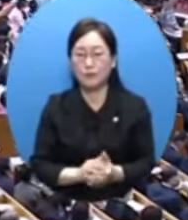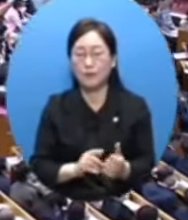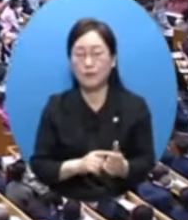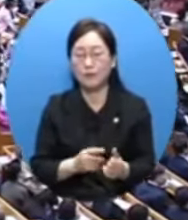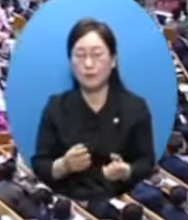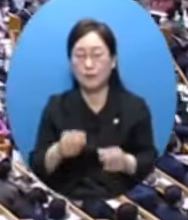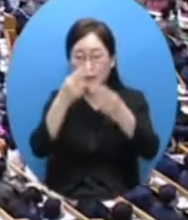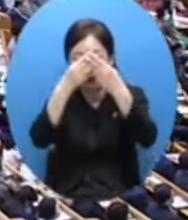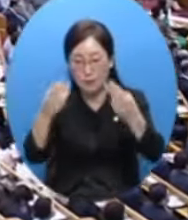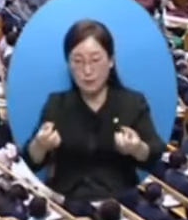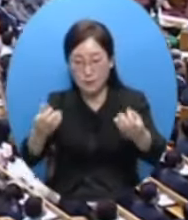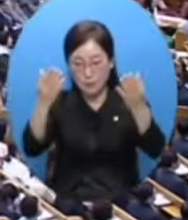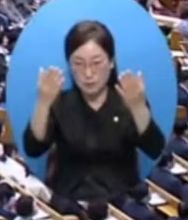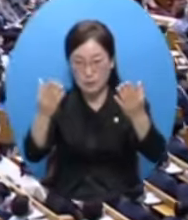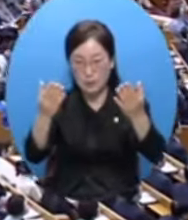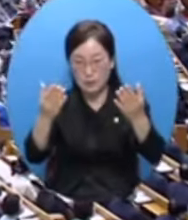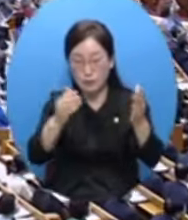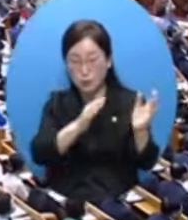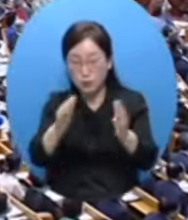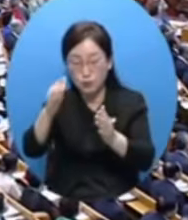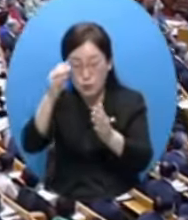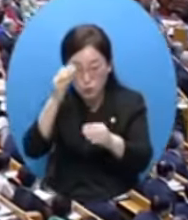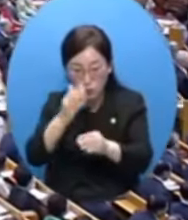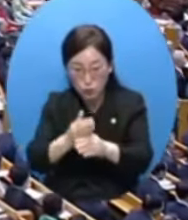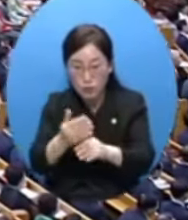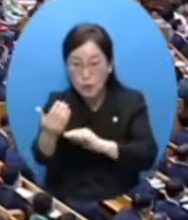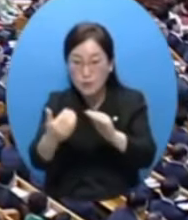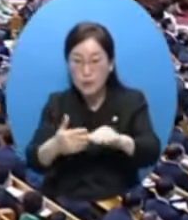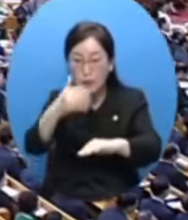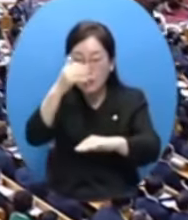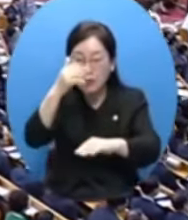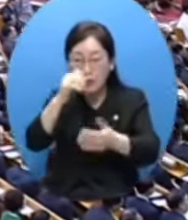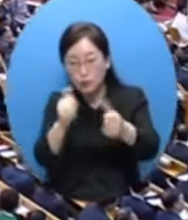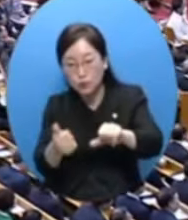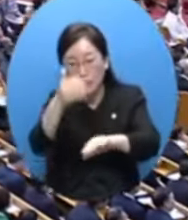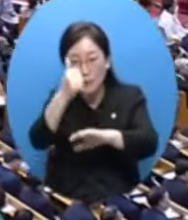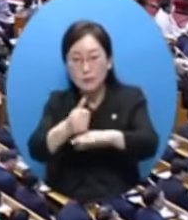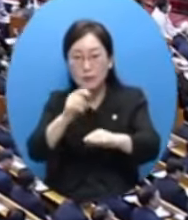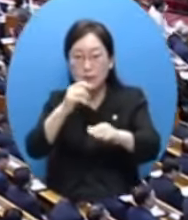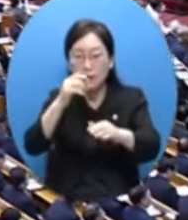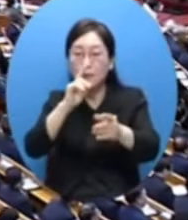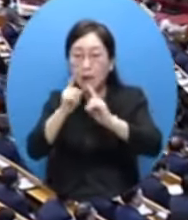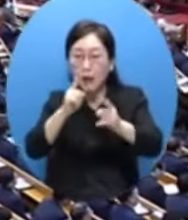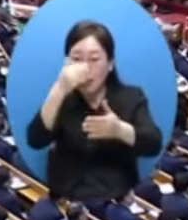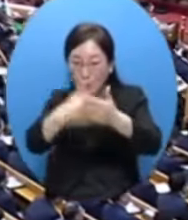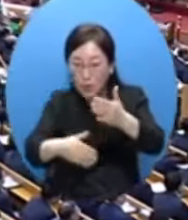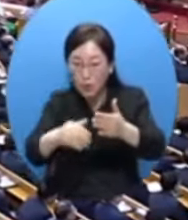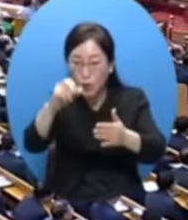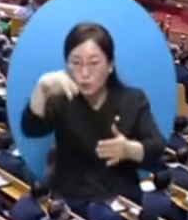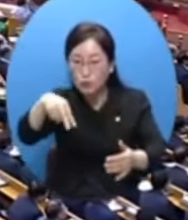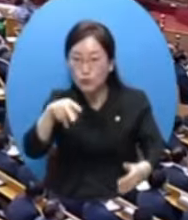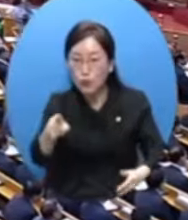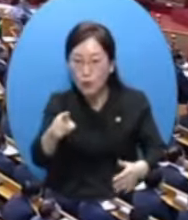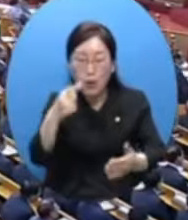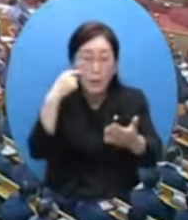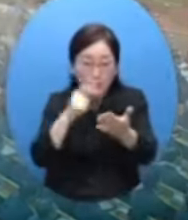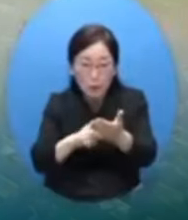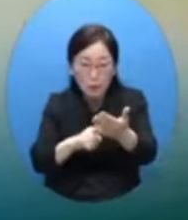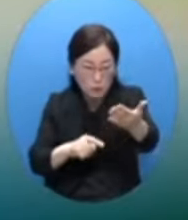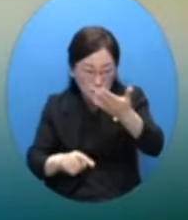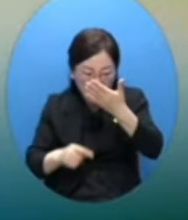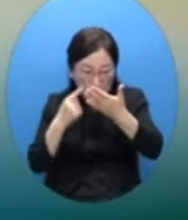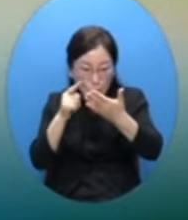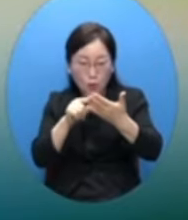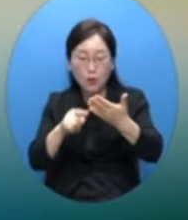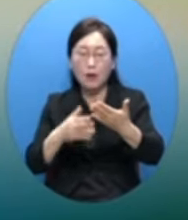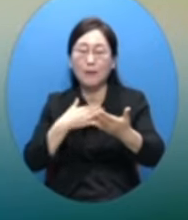장례식을 준비하는 가운데 미리 써두었던 유서가 발견됐습니다. 이렇게 유서에 기록되어 있습니다. 제가